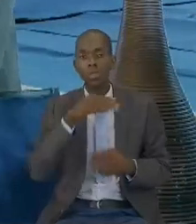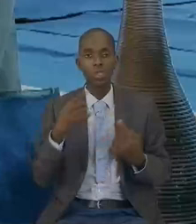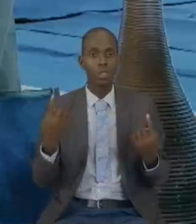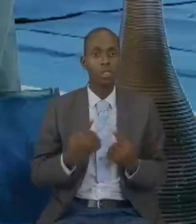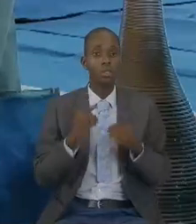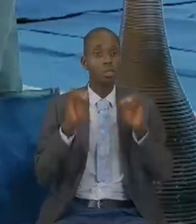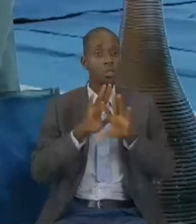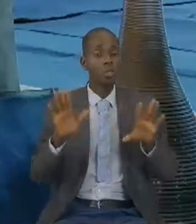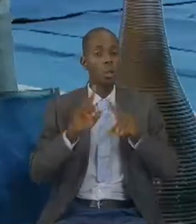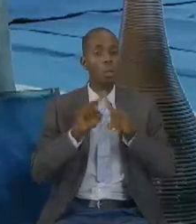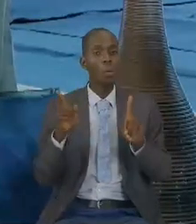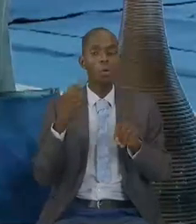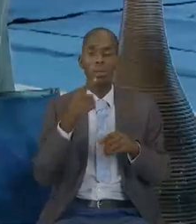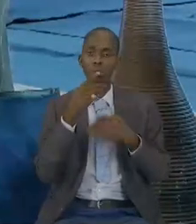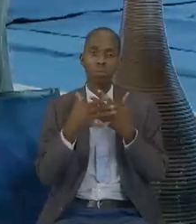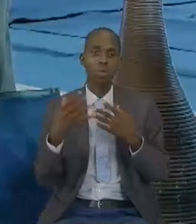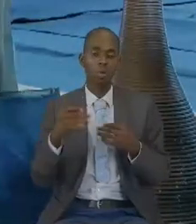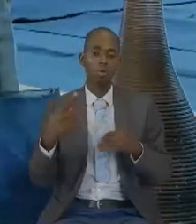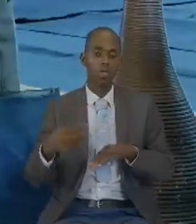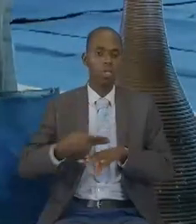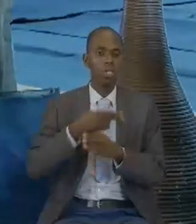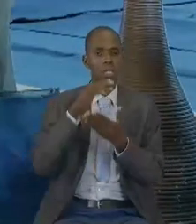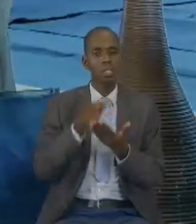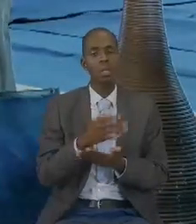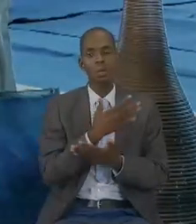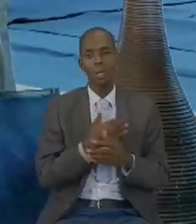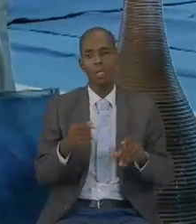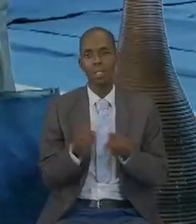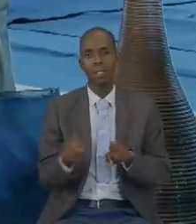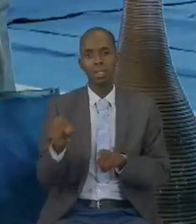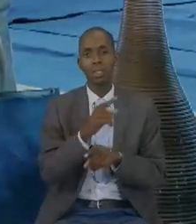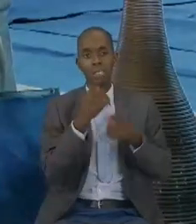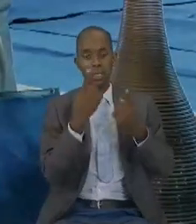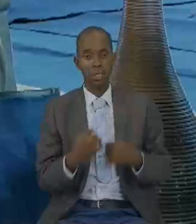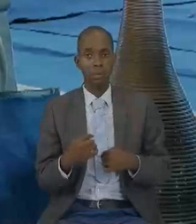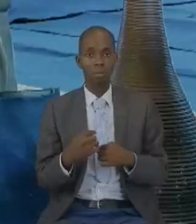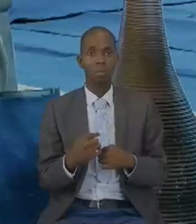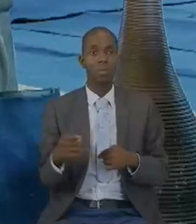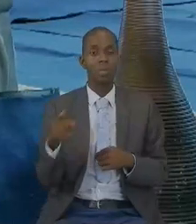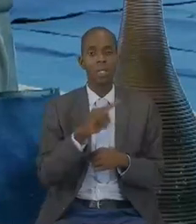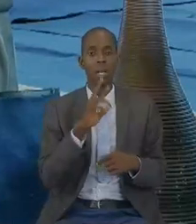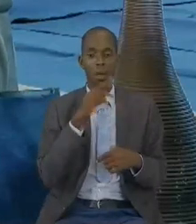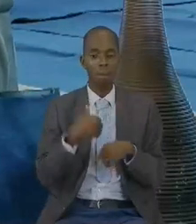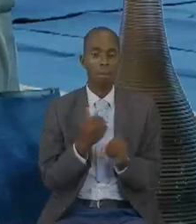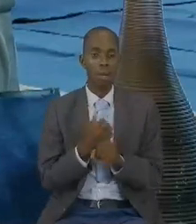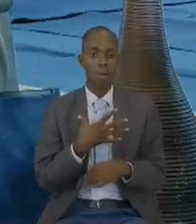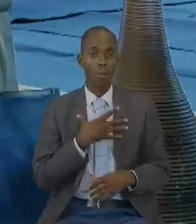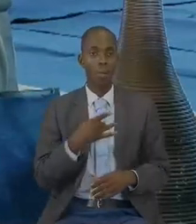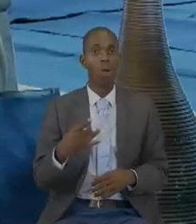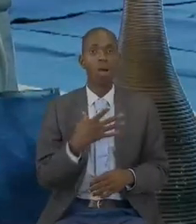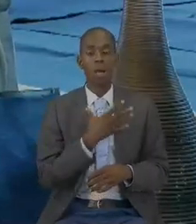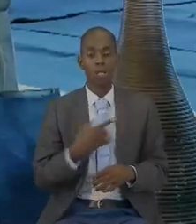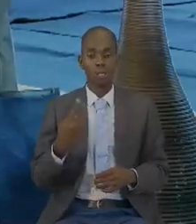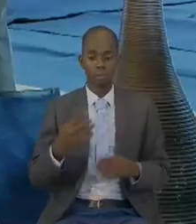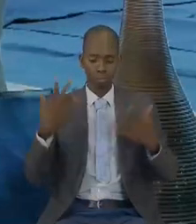ma condamnation? Rien d'autre que le sang de l'agneau. Et comme ils sont venus, ils ont été